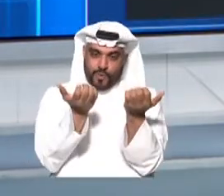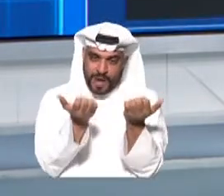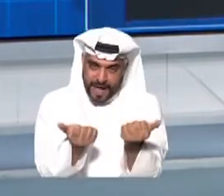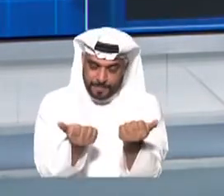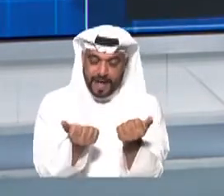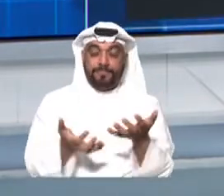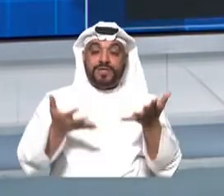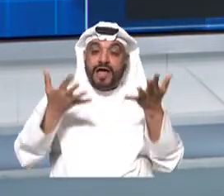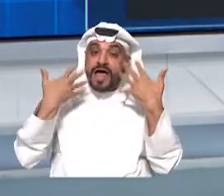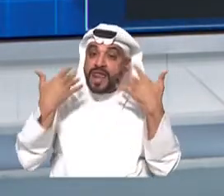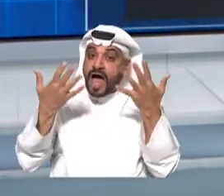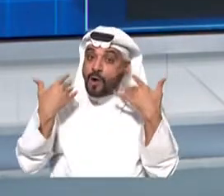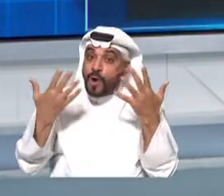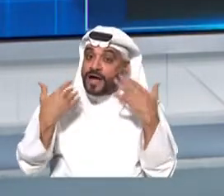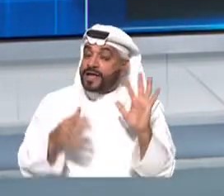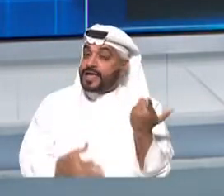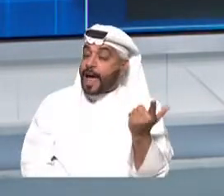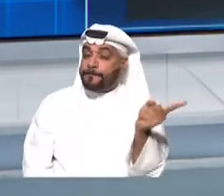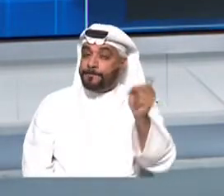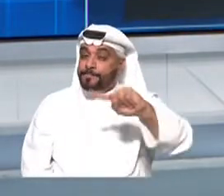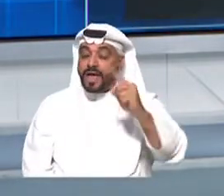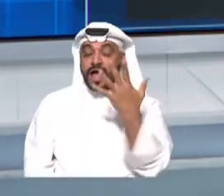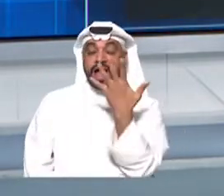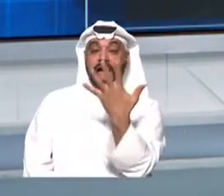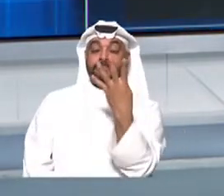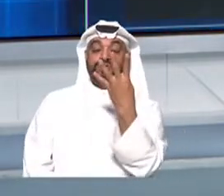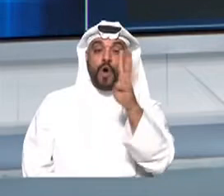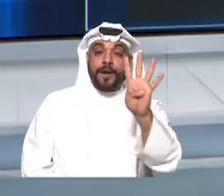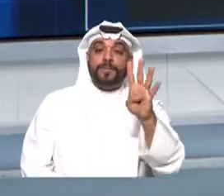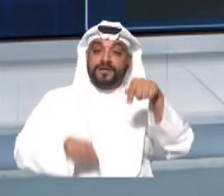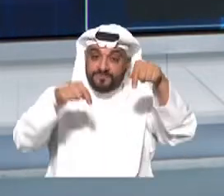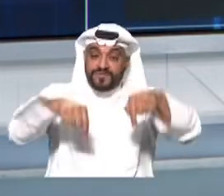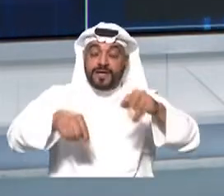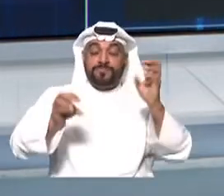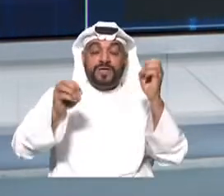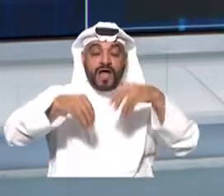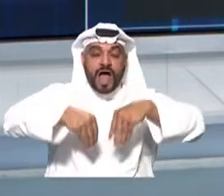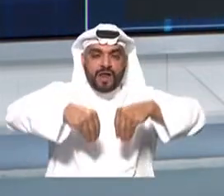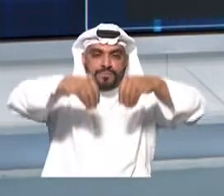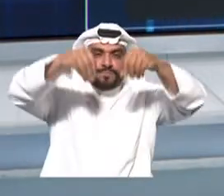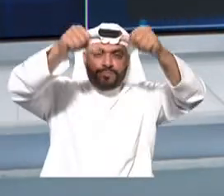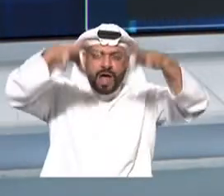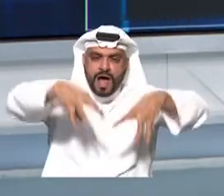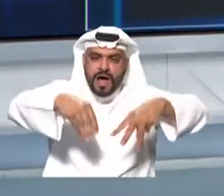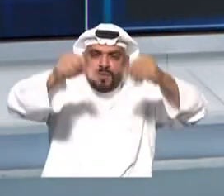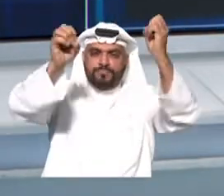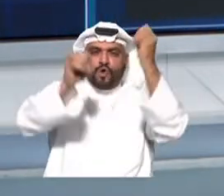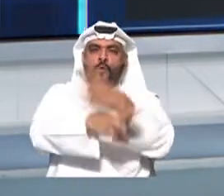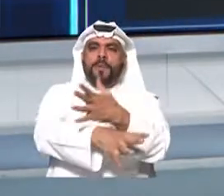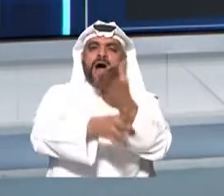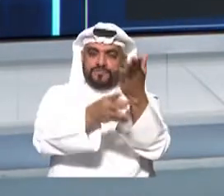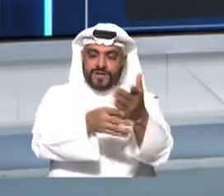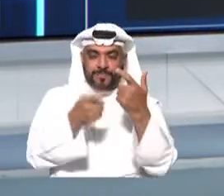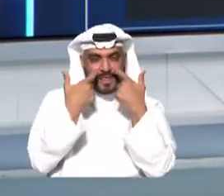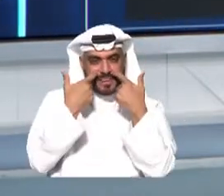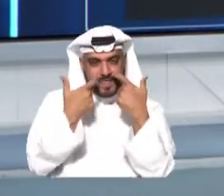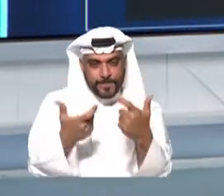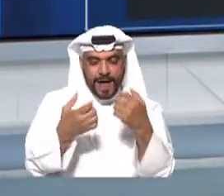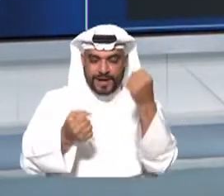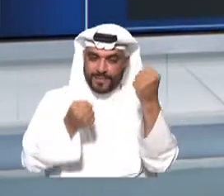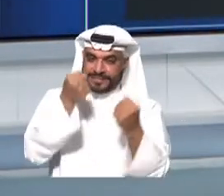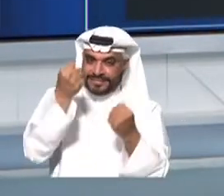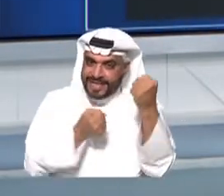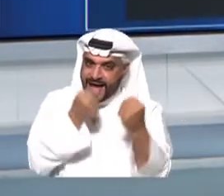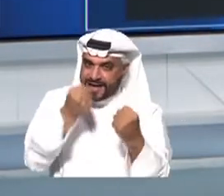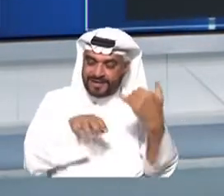عن 45 كيلومتر في الساعة، مثيرة للغبار خاصة على المناطق المكشوفة. إذا نوه مرتادي الطرق السريعة أنهم يديرون بالهم أثناء